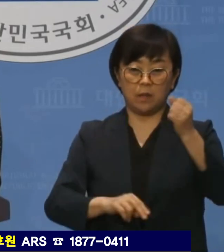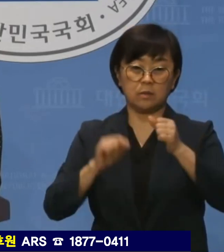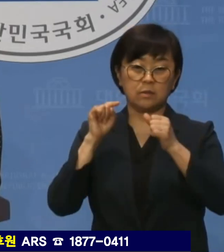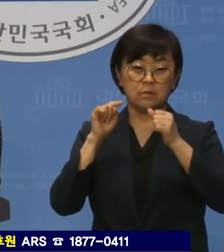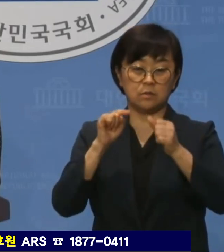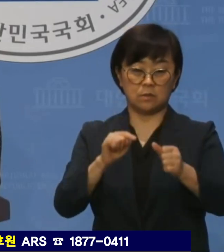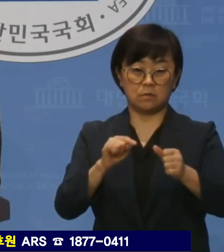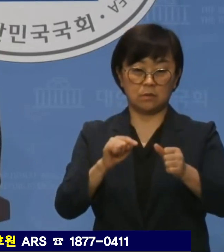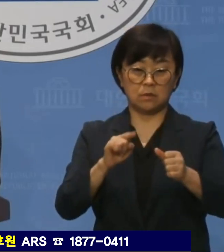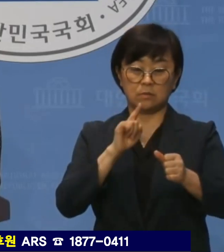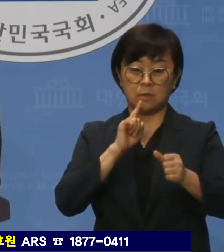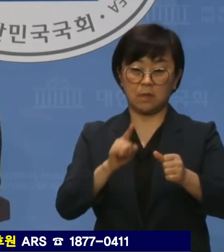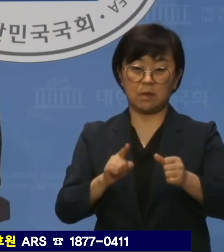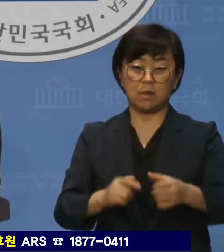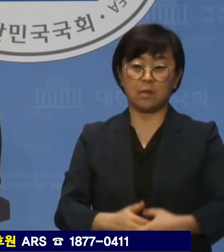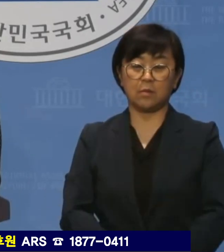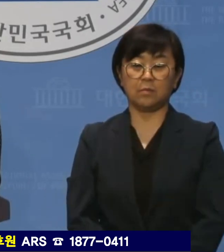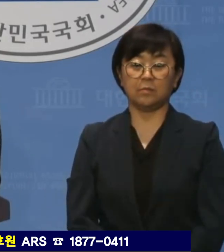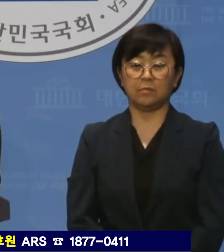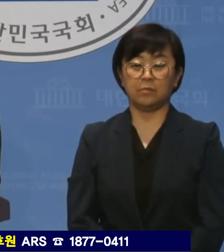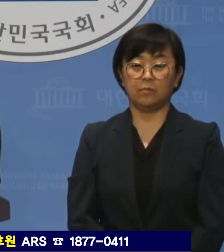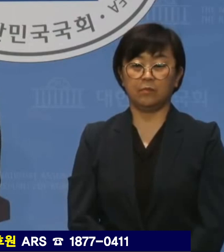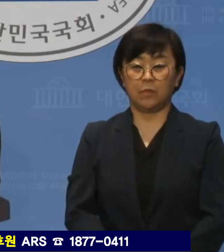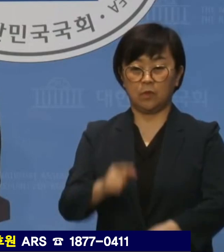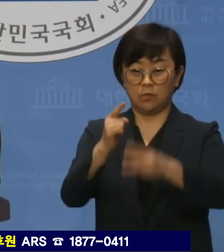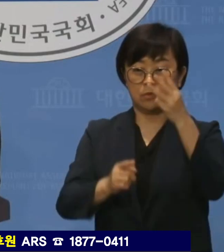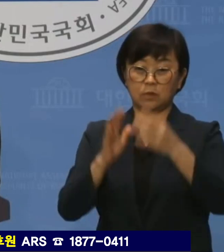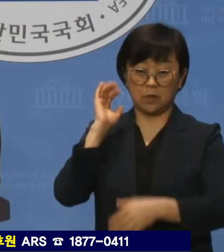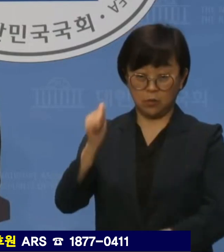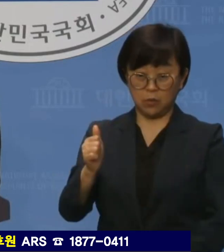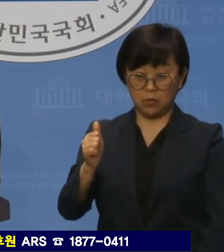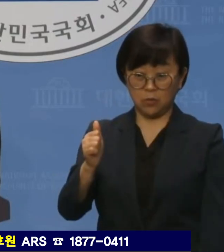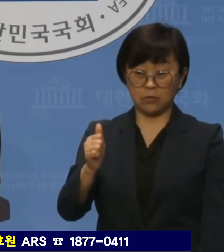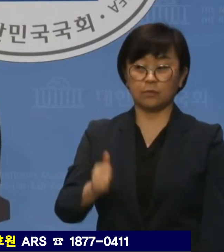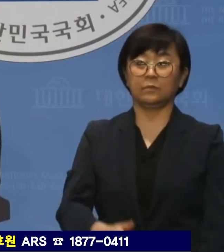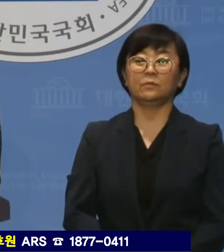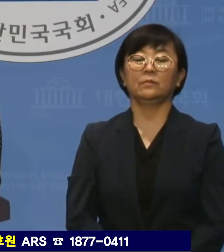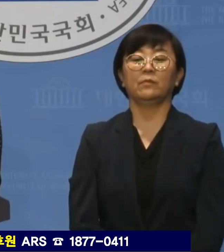팔아치우라고 지시했습니까? 윤석열 대통령입니까?